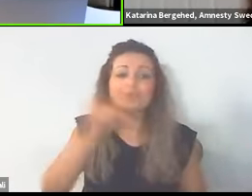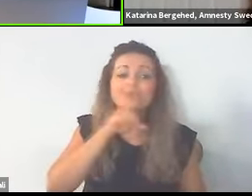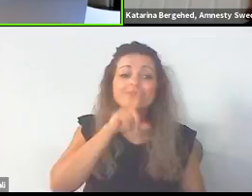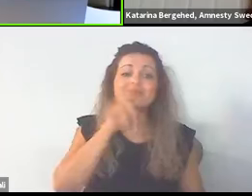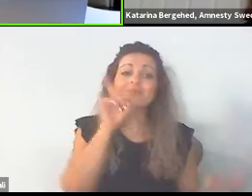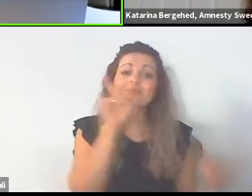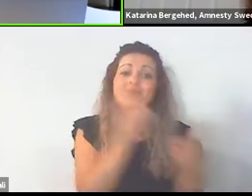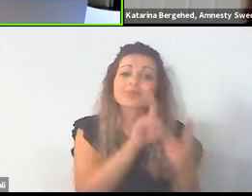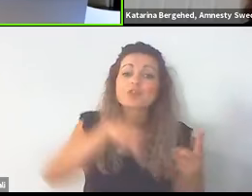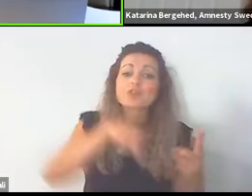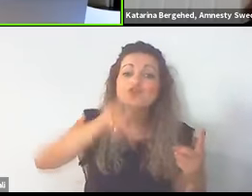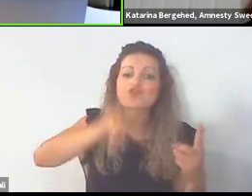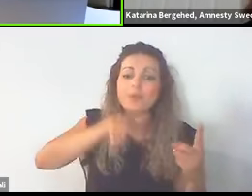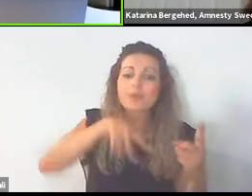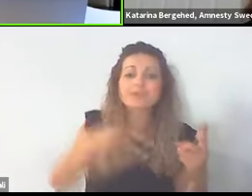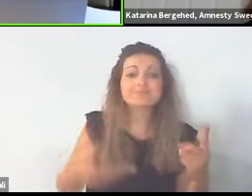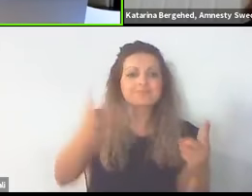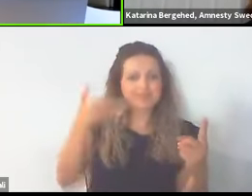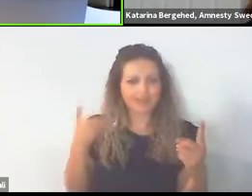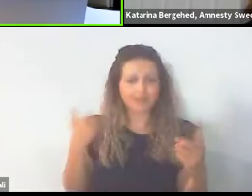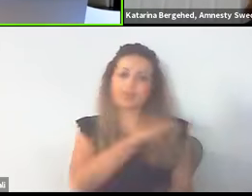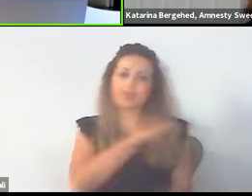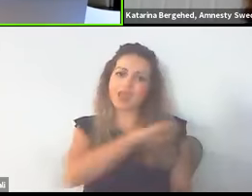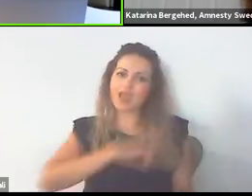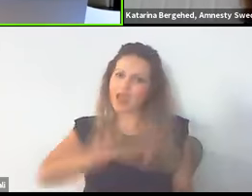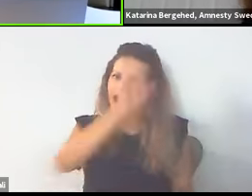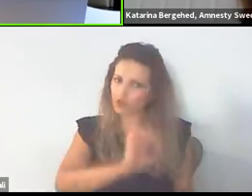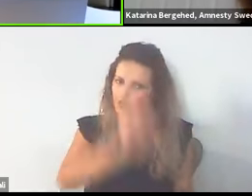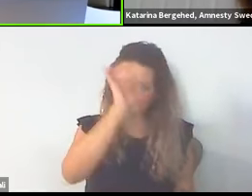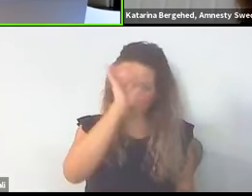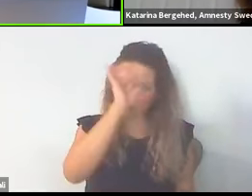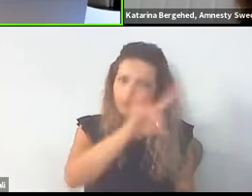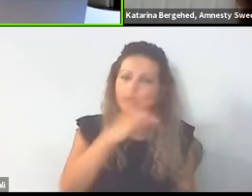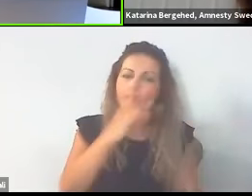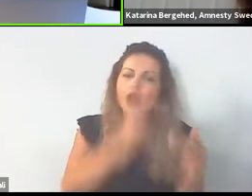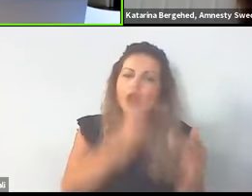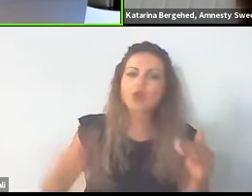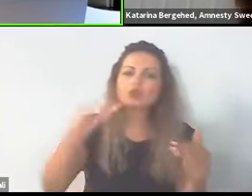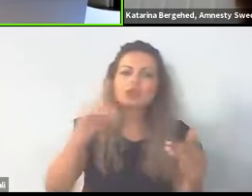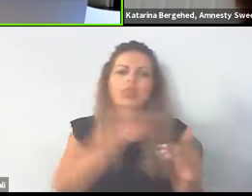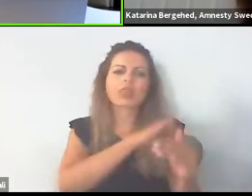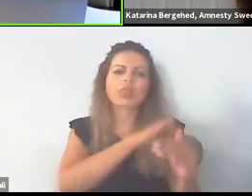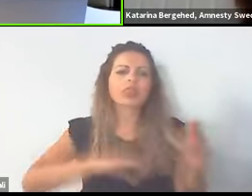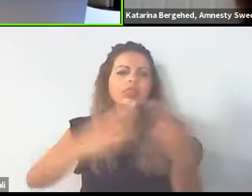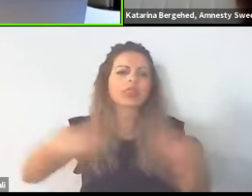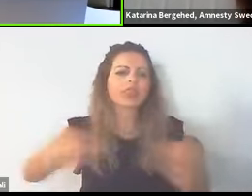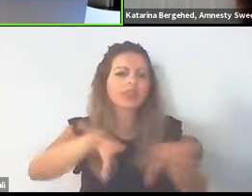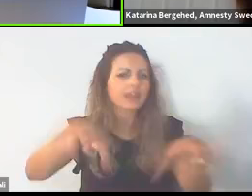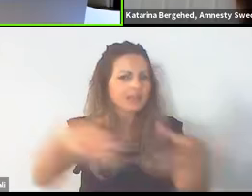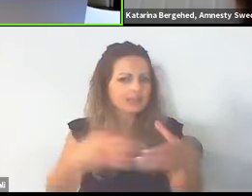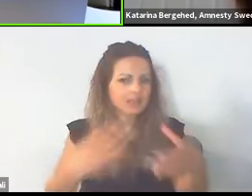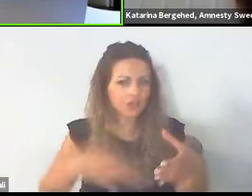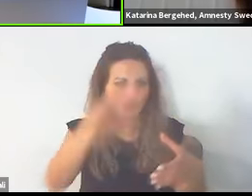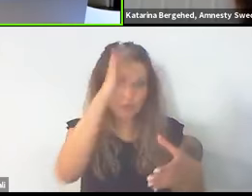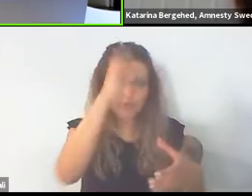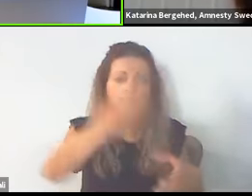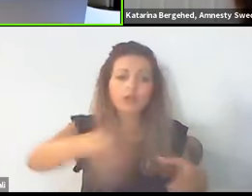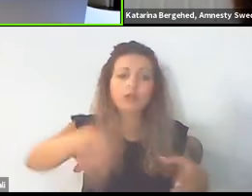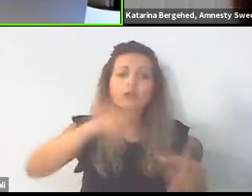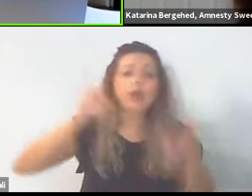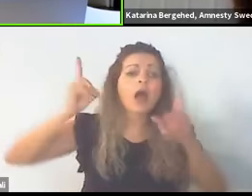αυτή, ο αρχηγός της αστυνομίας και η ανώτατη διοίκηση της αστυνομίας ανακοίνωσαν ότι αποφάσισαν να